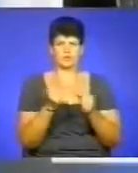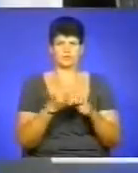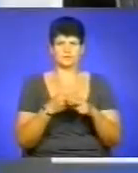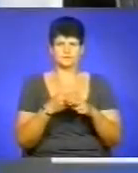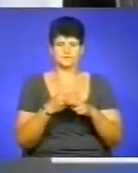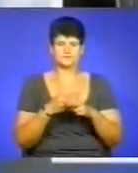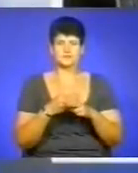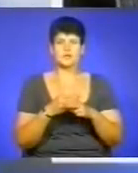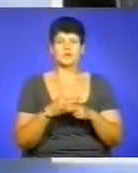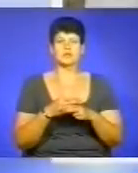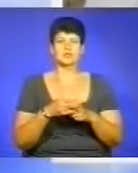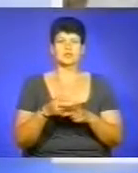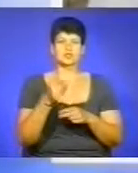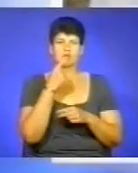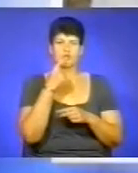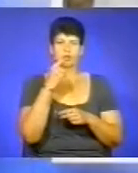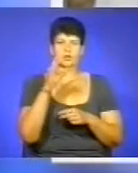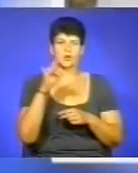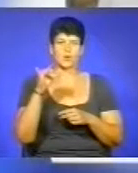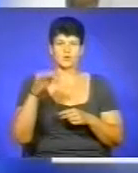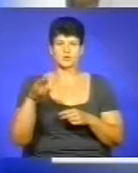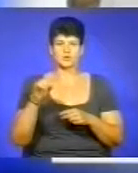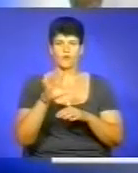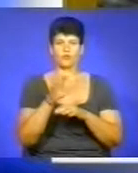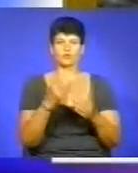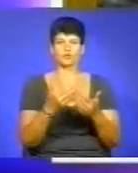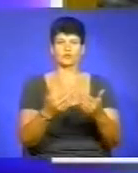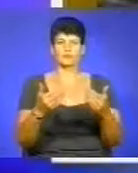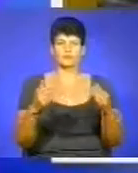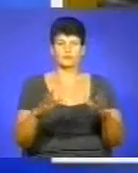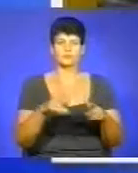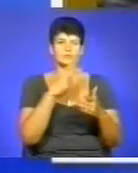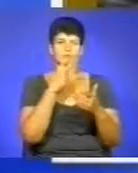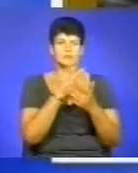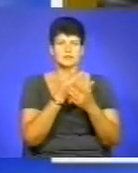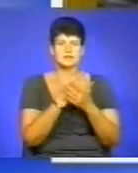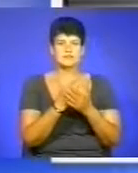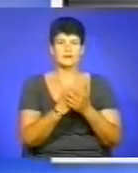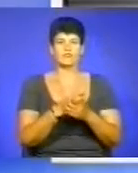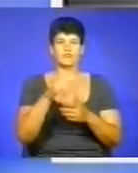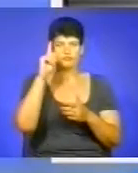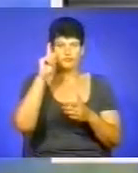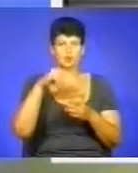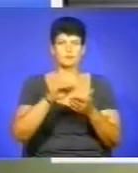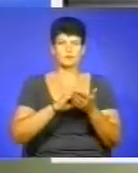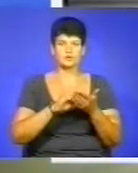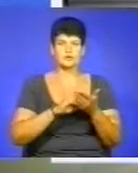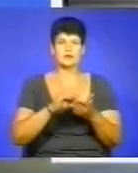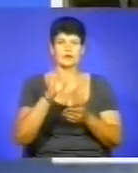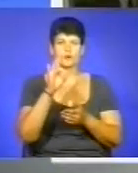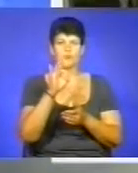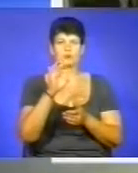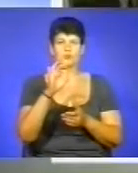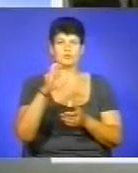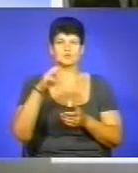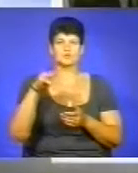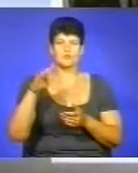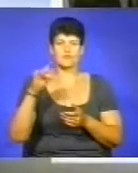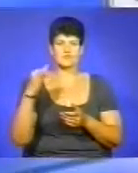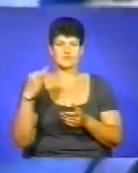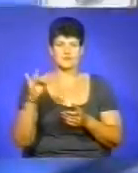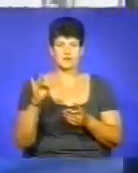Червона рута від Донецька до Верховини. Фотовиставку під такою назвою репрезентував відомий журналіст, наш краянин Роман Островський в обласному краєзнавчому